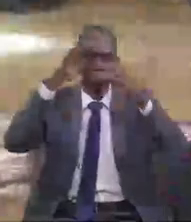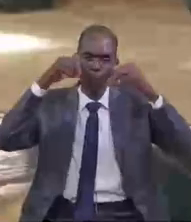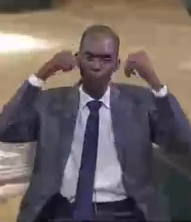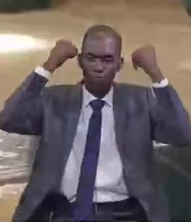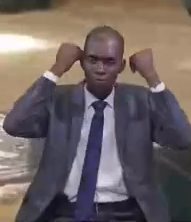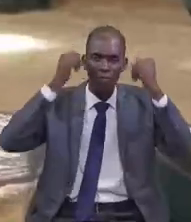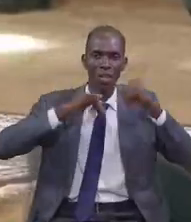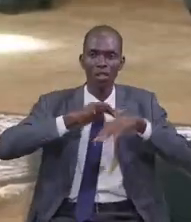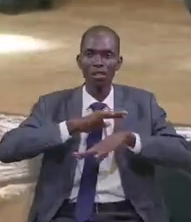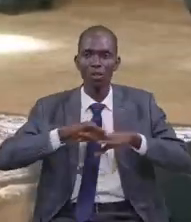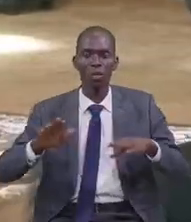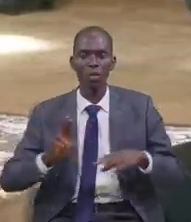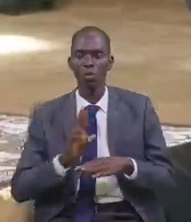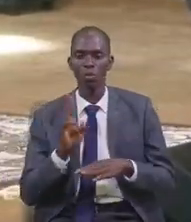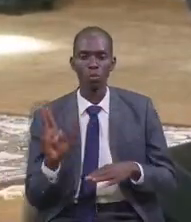Je porte le foulard,